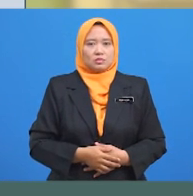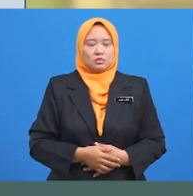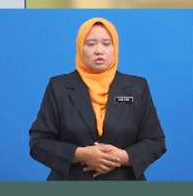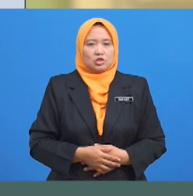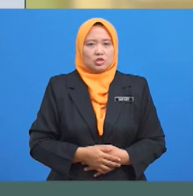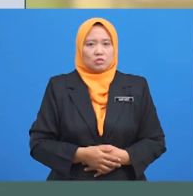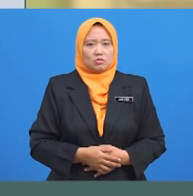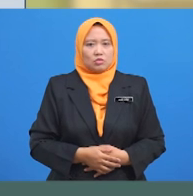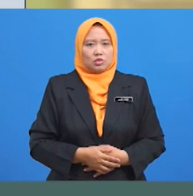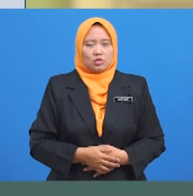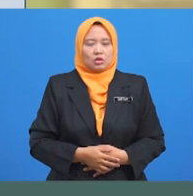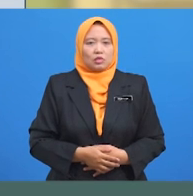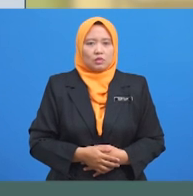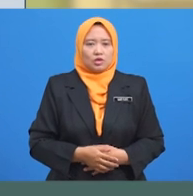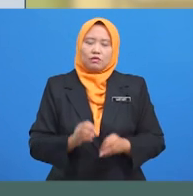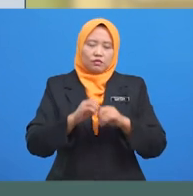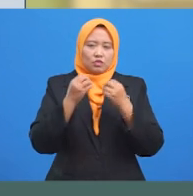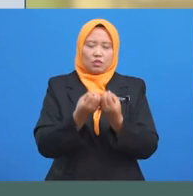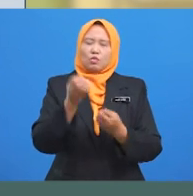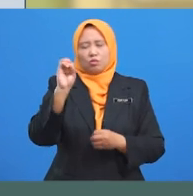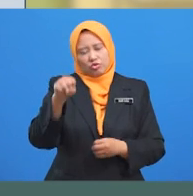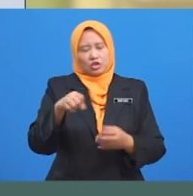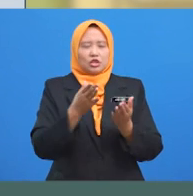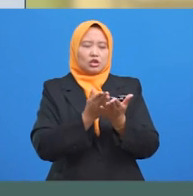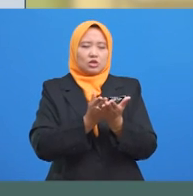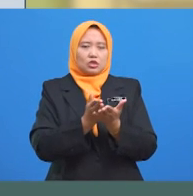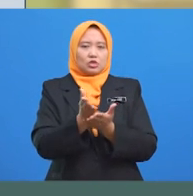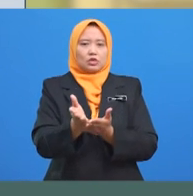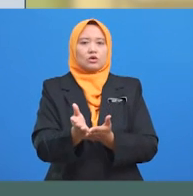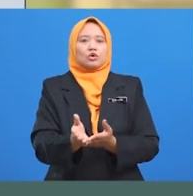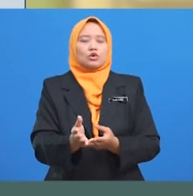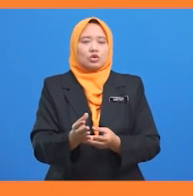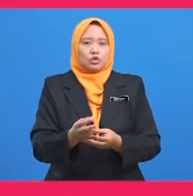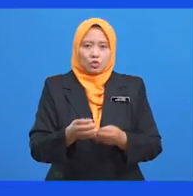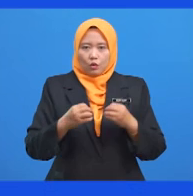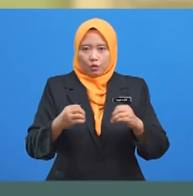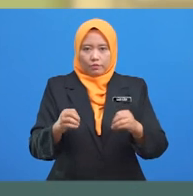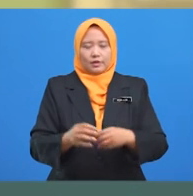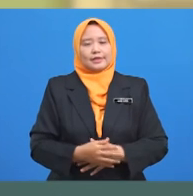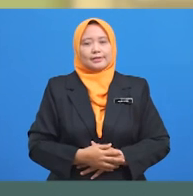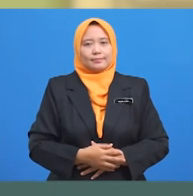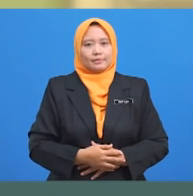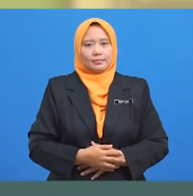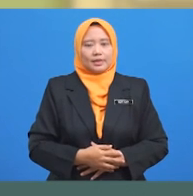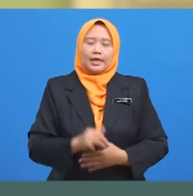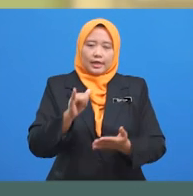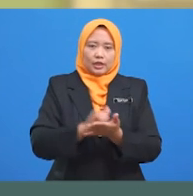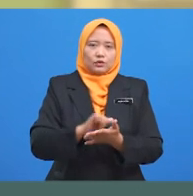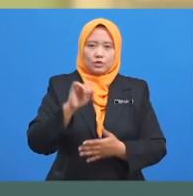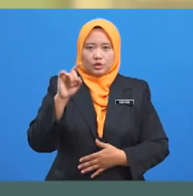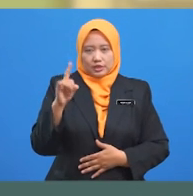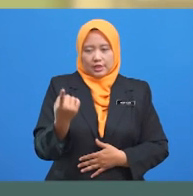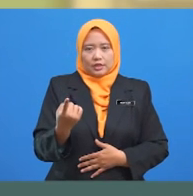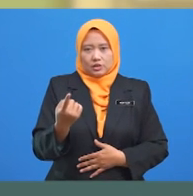RM130,000. Maka, firma boleh membuat pilihan untuk teruskan operasi. Sekian sahaja